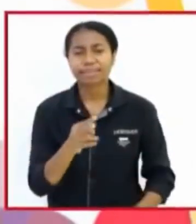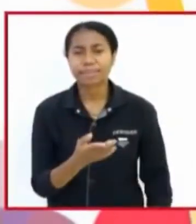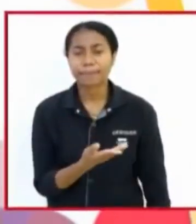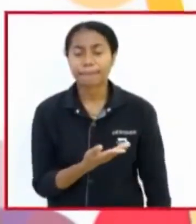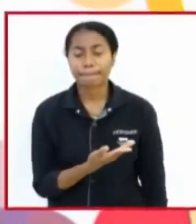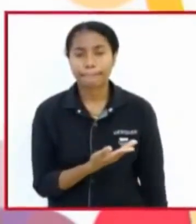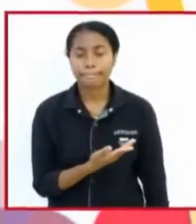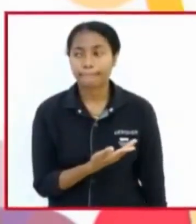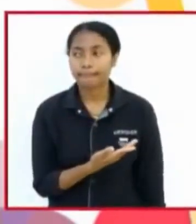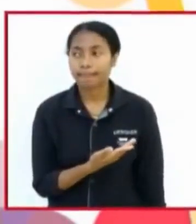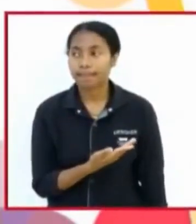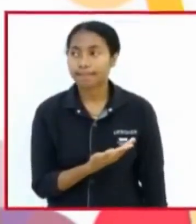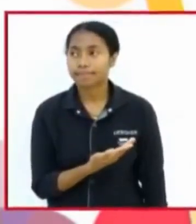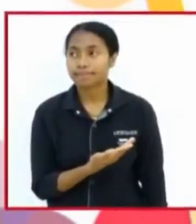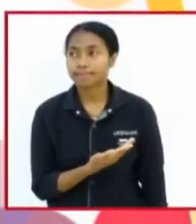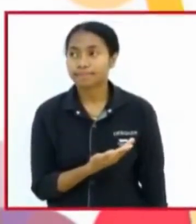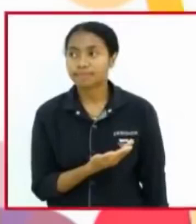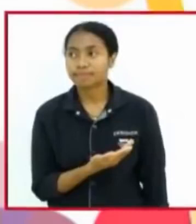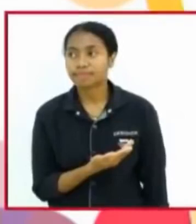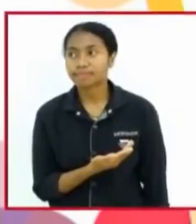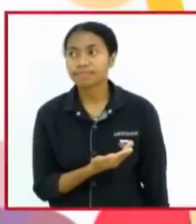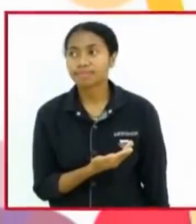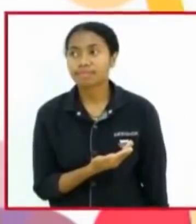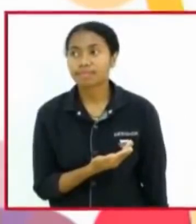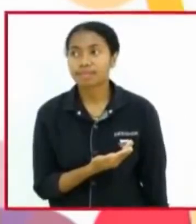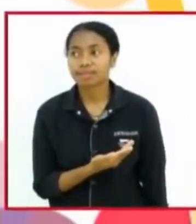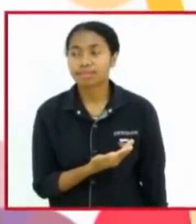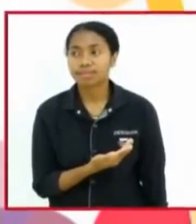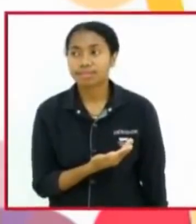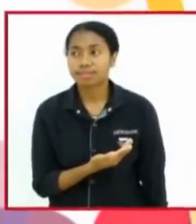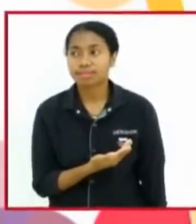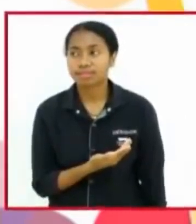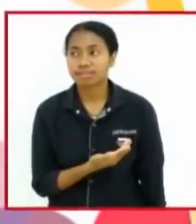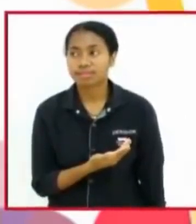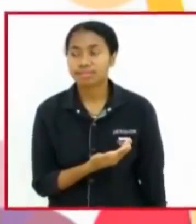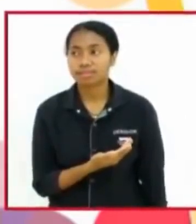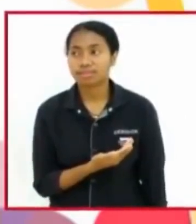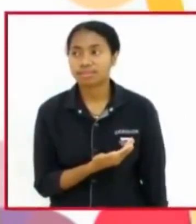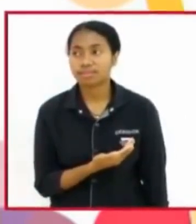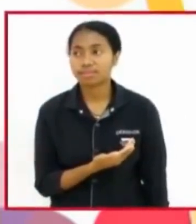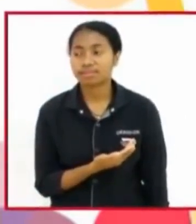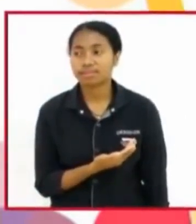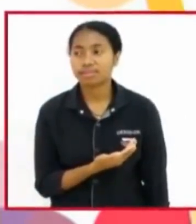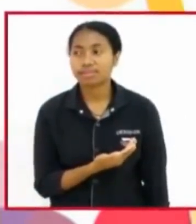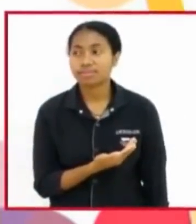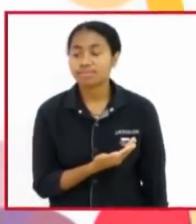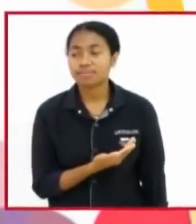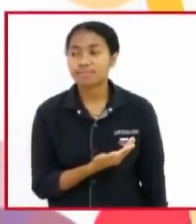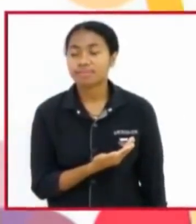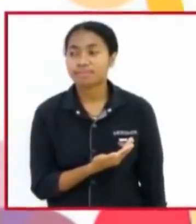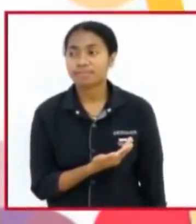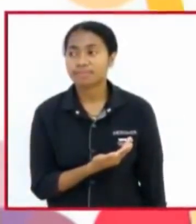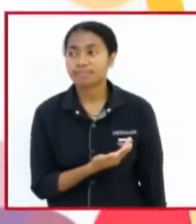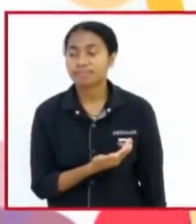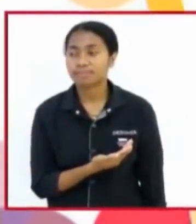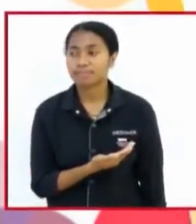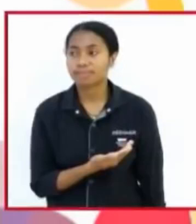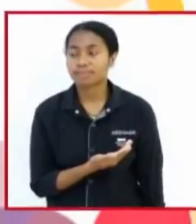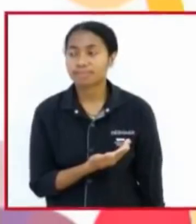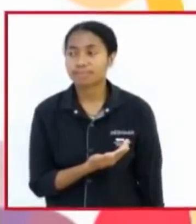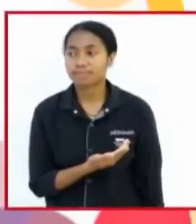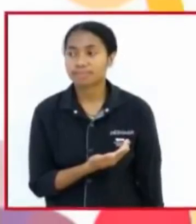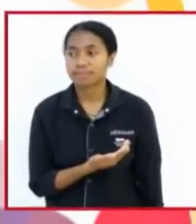menghancurkan hampir seluruh kekuatan tentara Mesir memberikan pukulan tolak pada pasukan Yordania menguasai daerah-daerah pentingnya